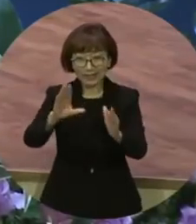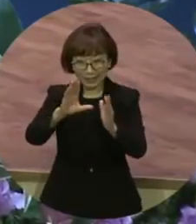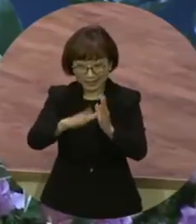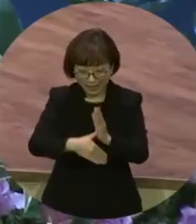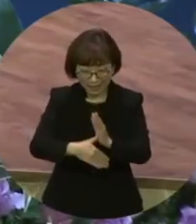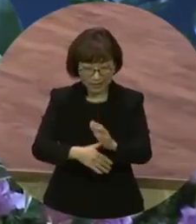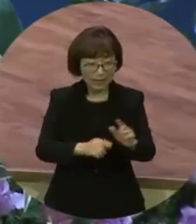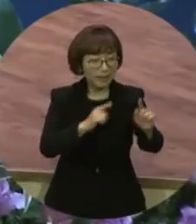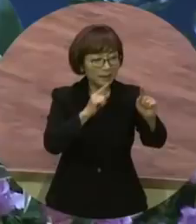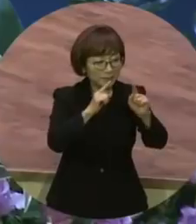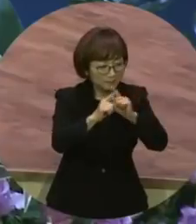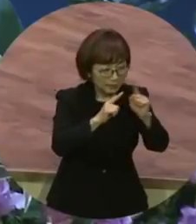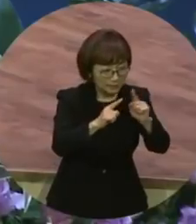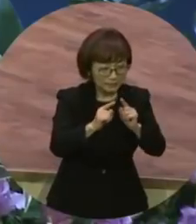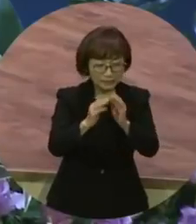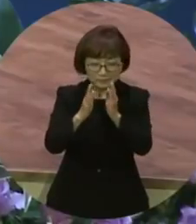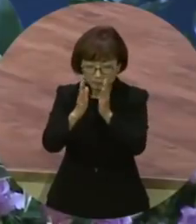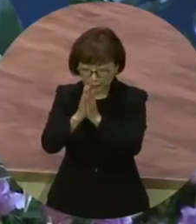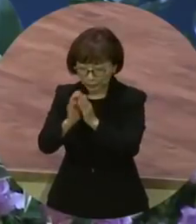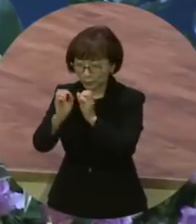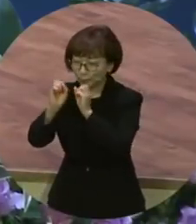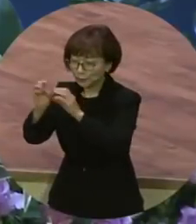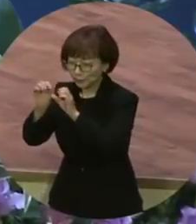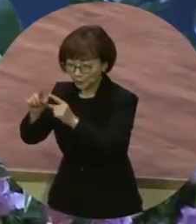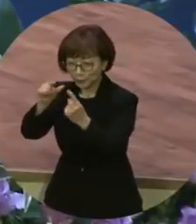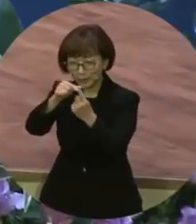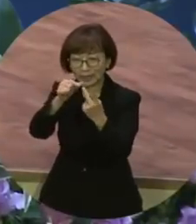삼오늘이 뭐죠? 기도 수첩 적는 거 그거 아닙니다.